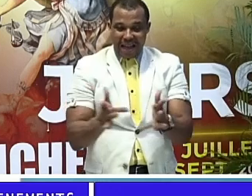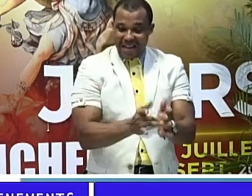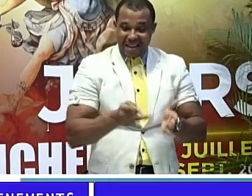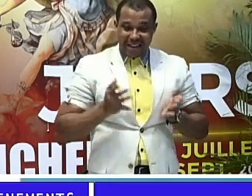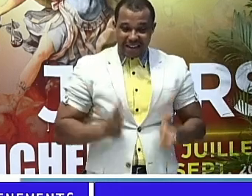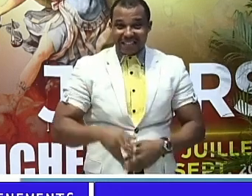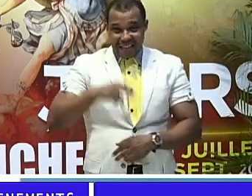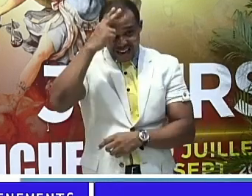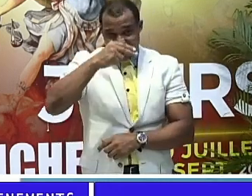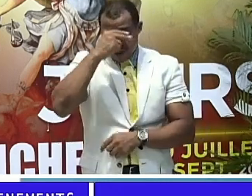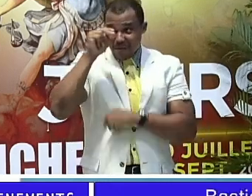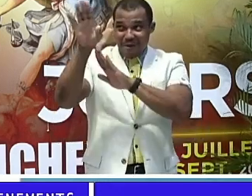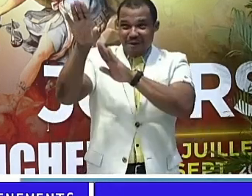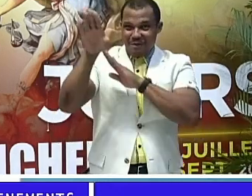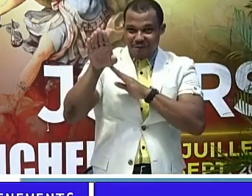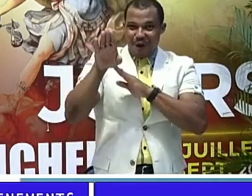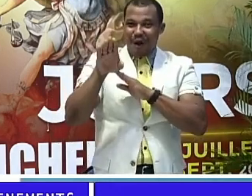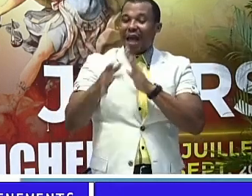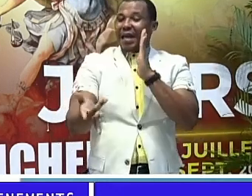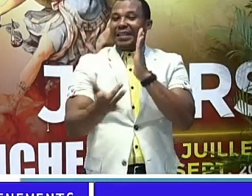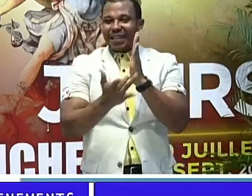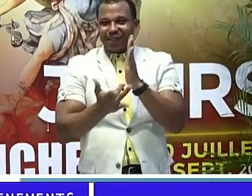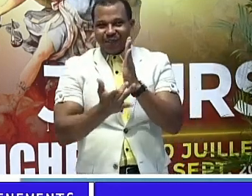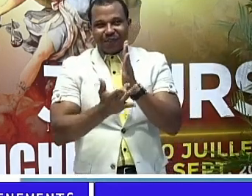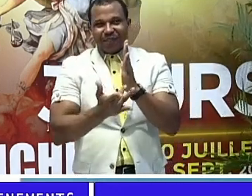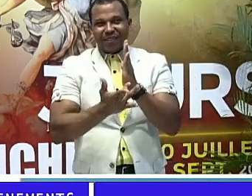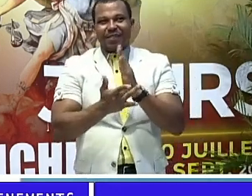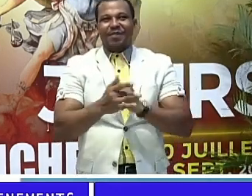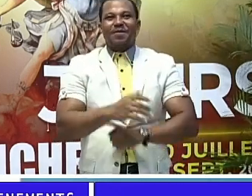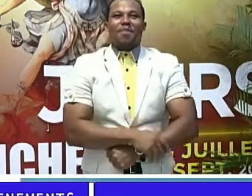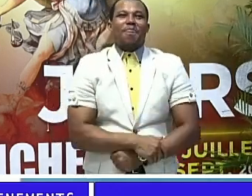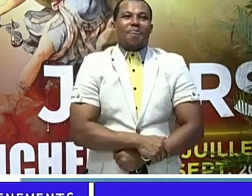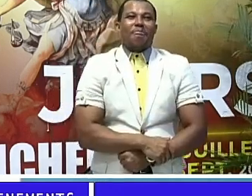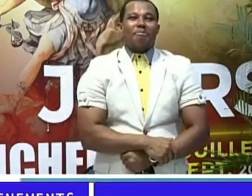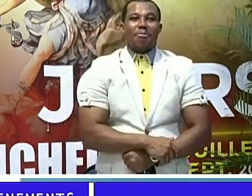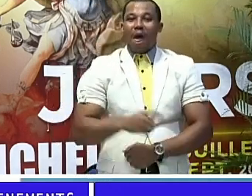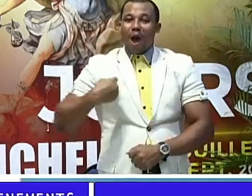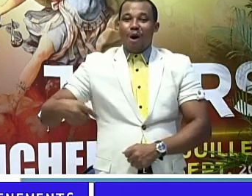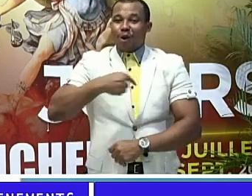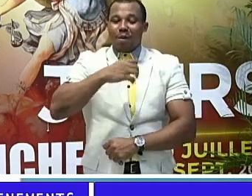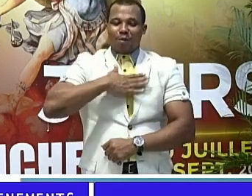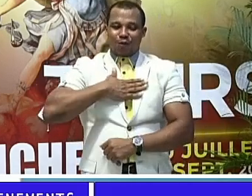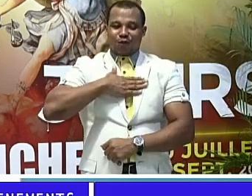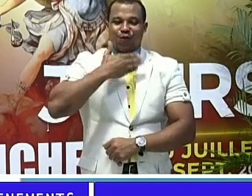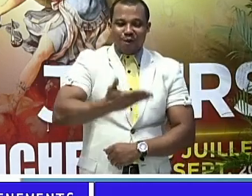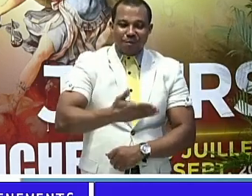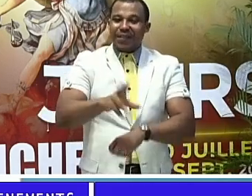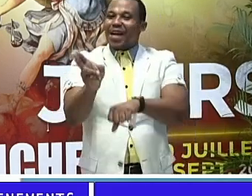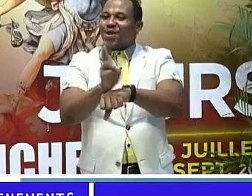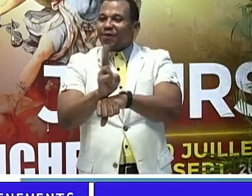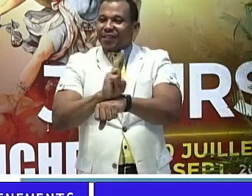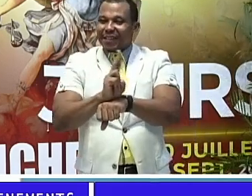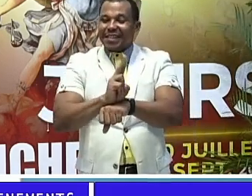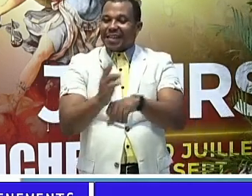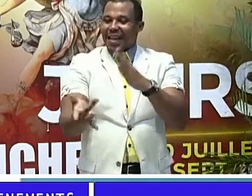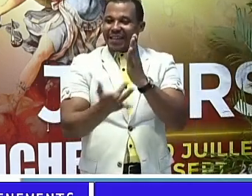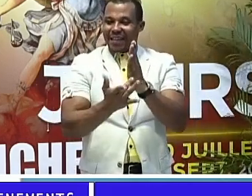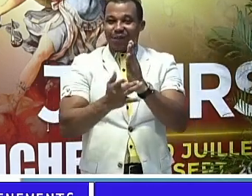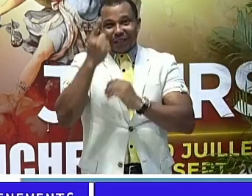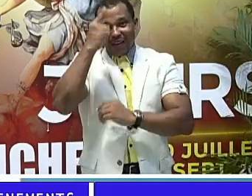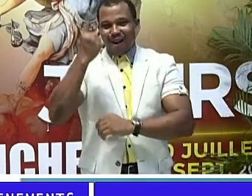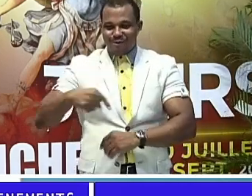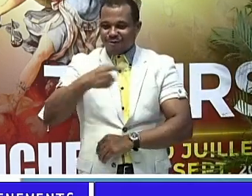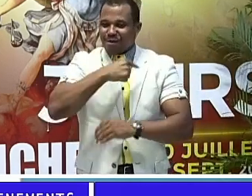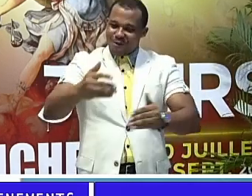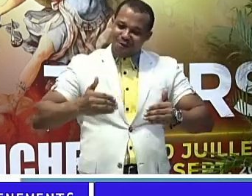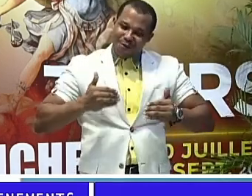Il faut que ce n'est pas une mission qu'on est là sans technologie. Nous obligés d'utiliser la technologie pour avancer. Donc, partager le lien